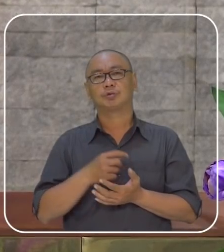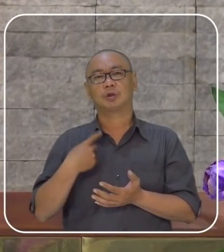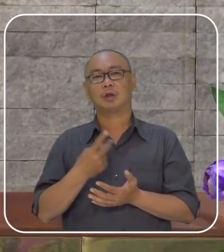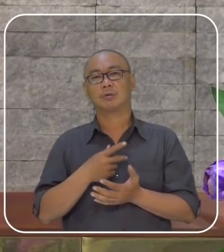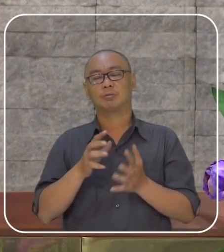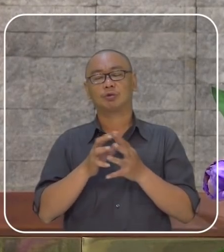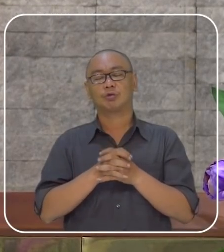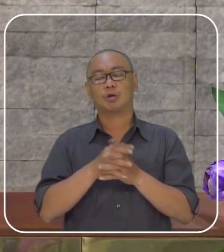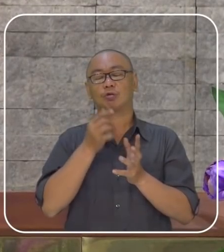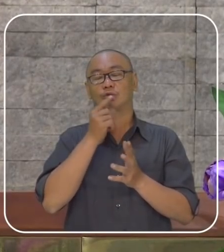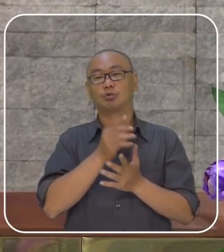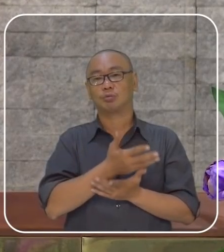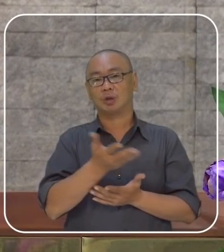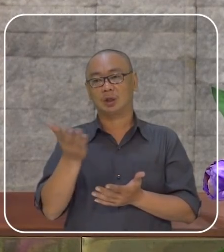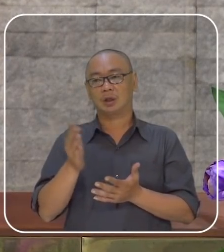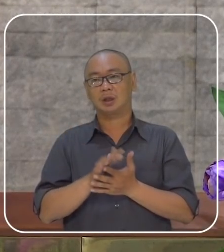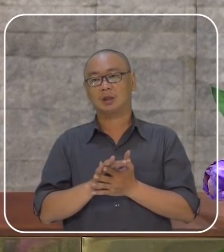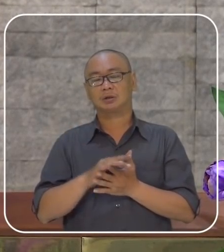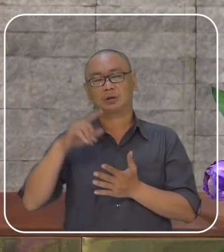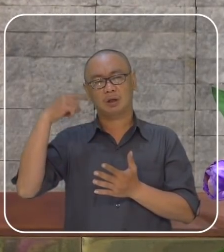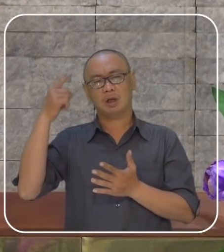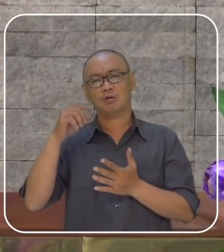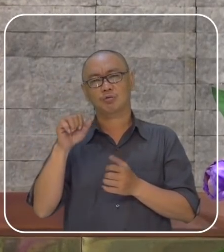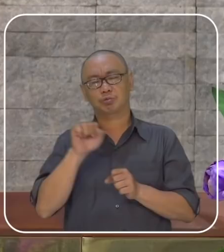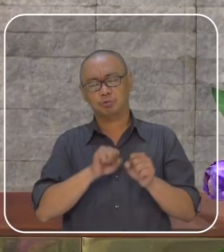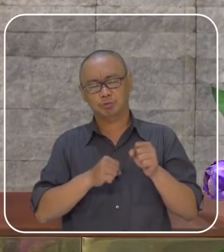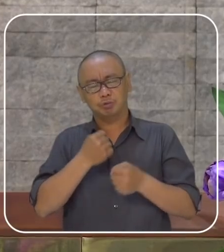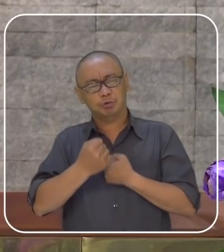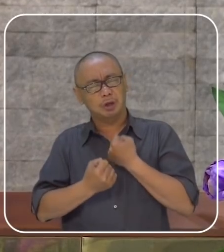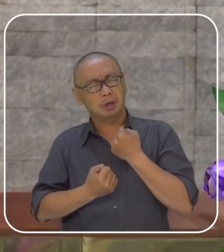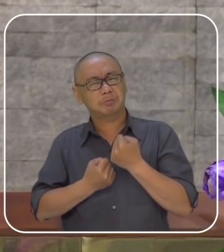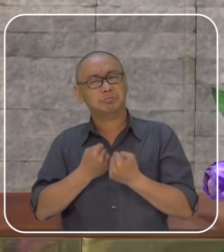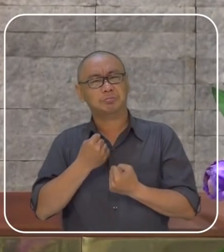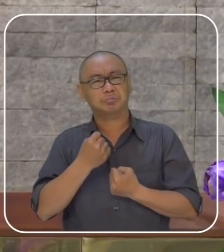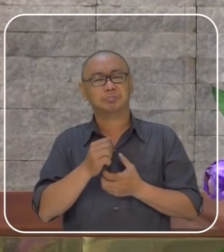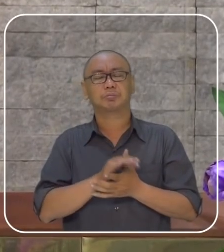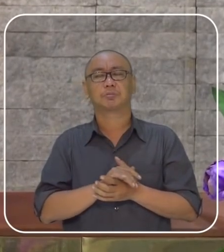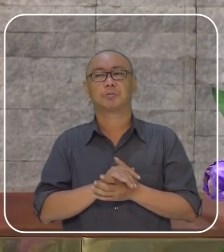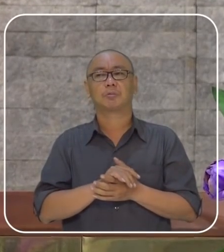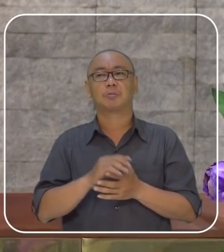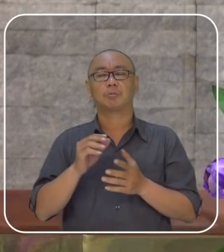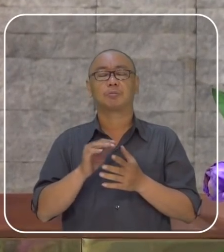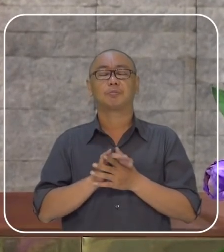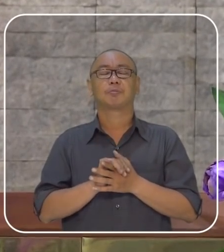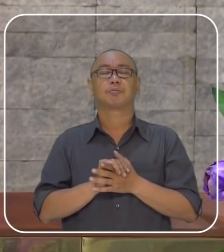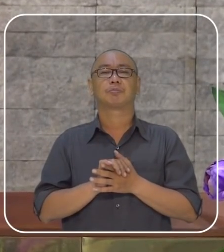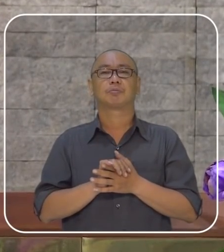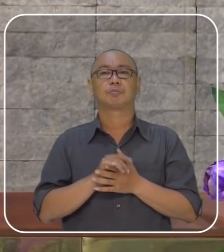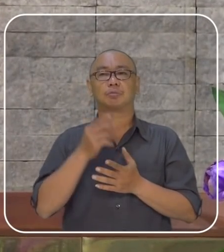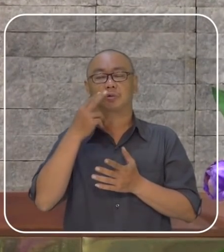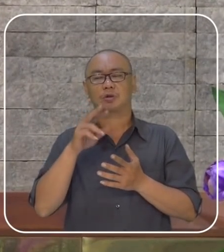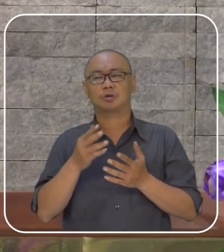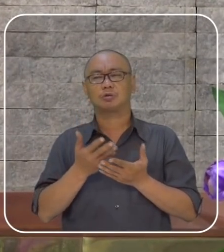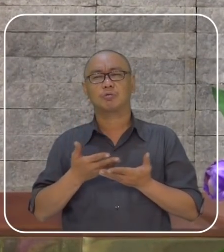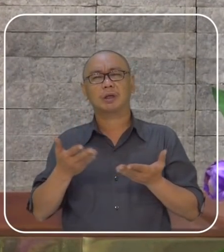Kami juga berdoa bagi mereka yang senantiasa berupaya untuk membangun kehidupan ini di tengah-tengah situasi